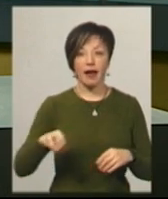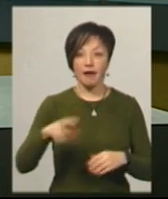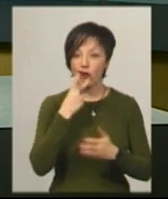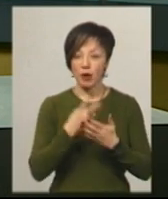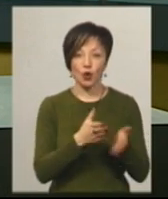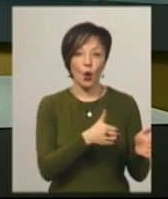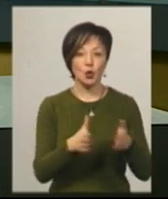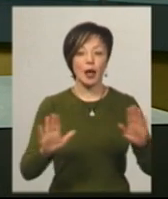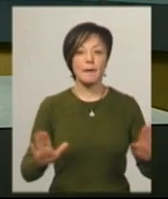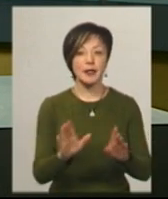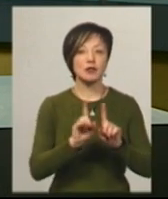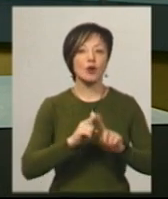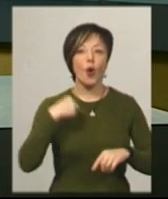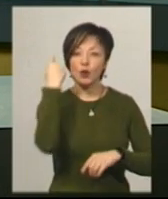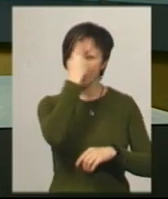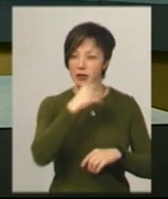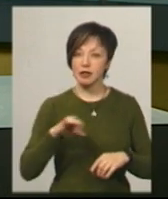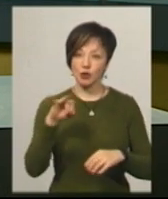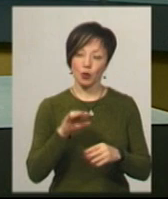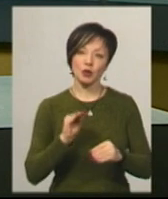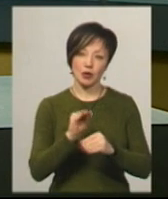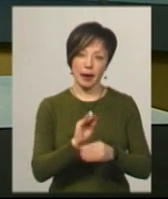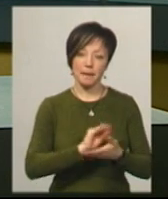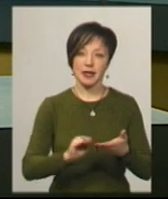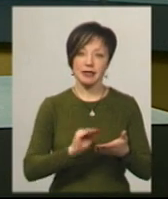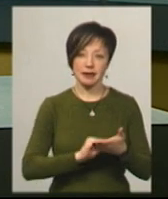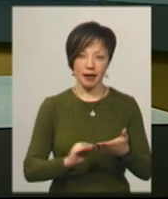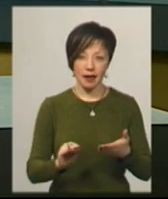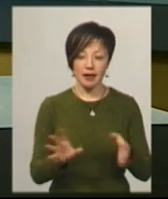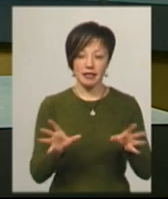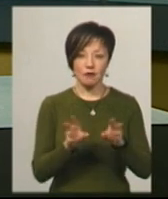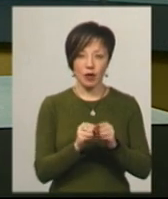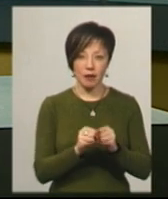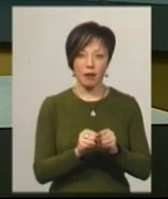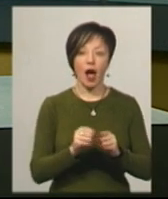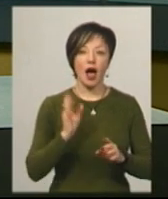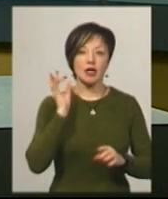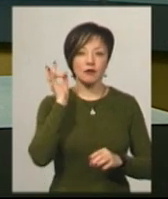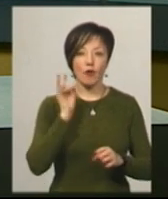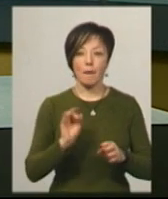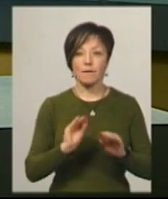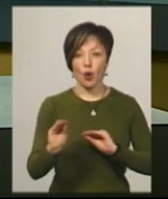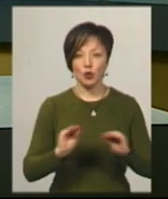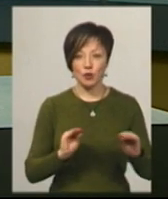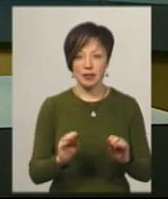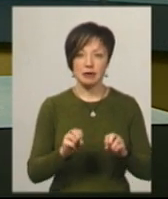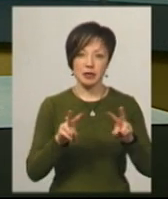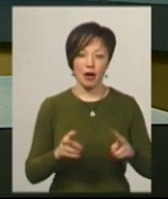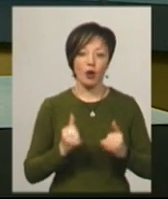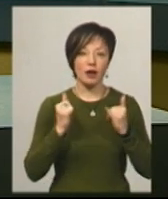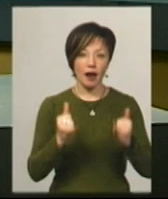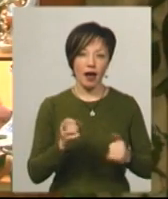вона готує пісню з особистої історії та додає, що писала композицію зі своїм саунд-продюсером спеціально для